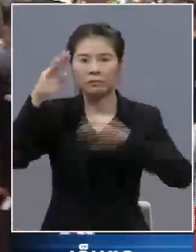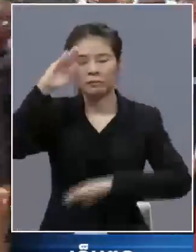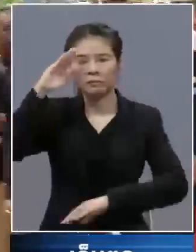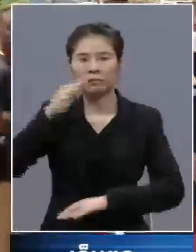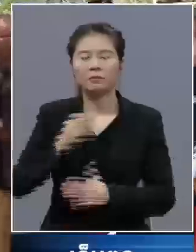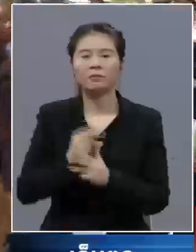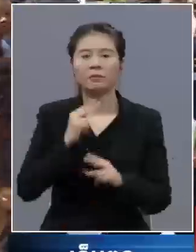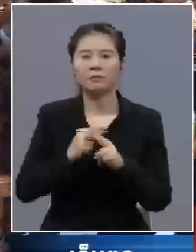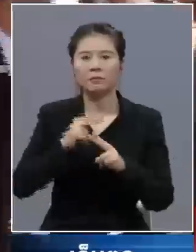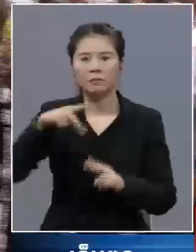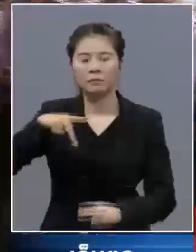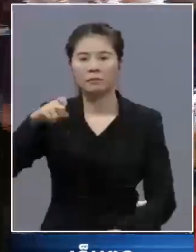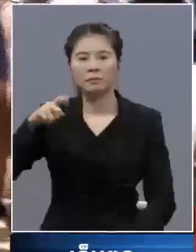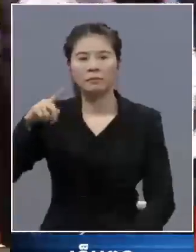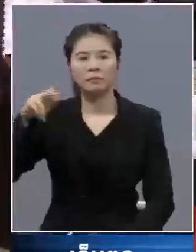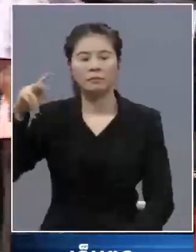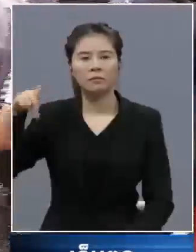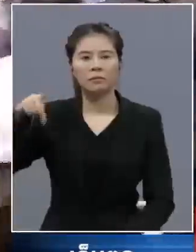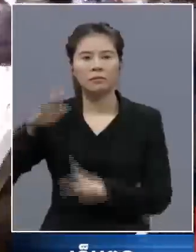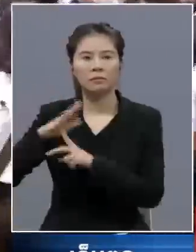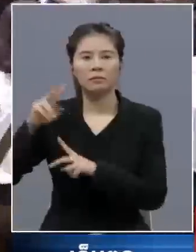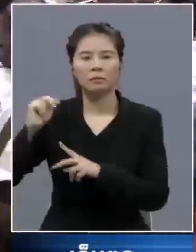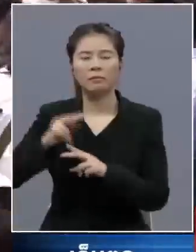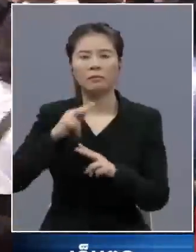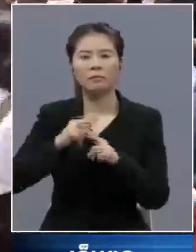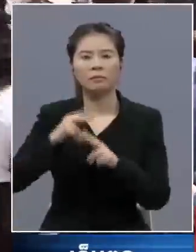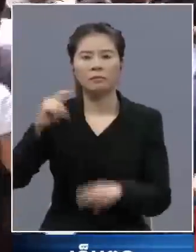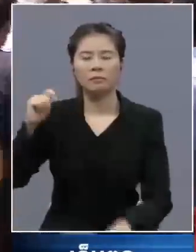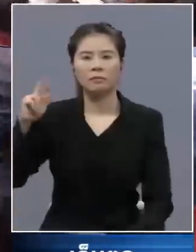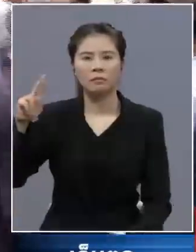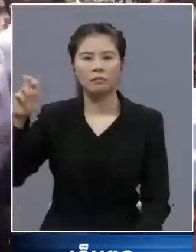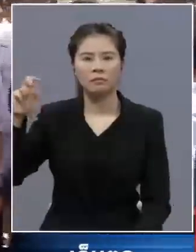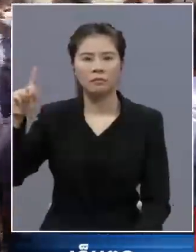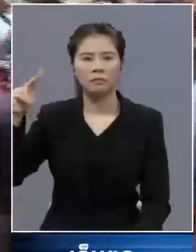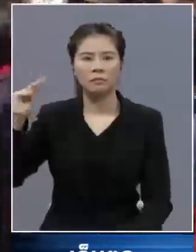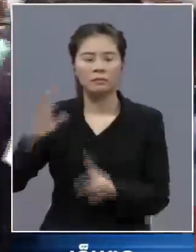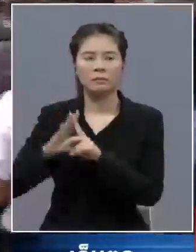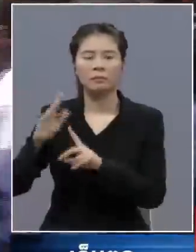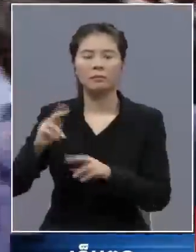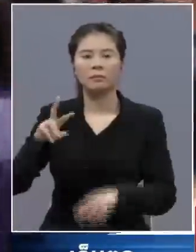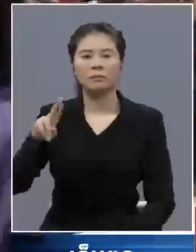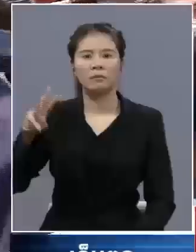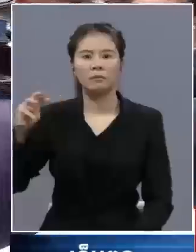นายพีรพันธ์สาลีรัฐวิภาคครับคุณตรีนุชเทียนทองรัฐมนตรีว่าการกระทรวงศึกษา